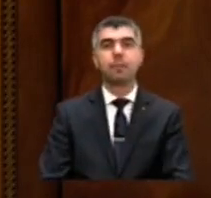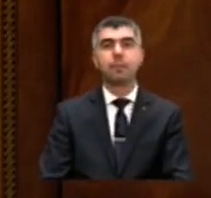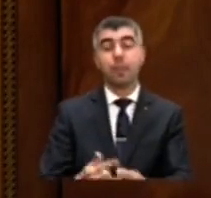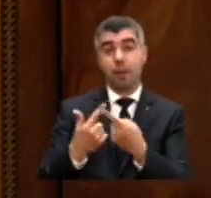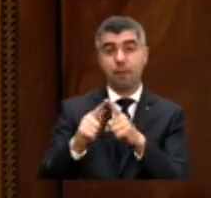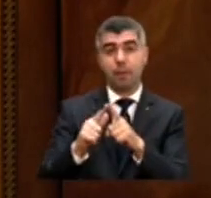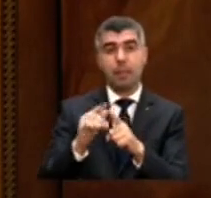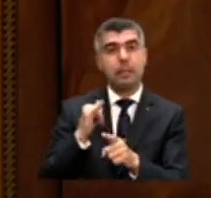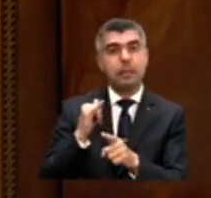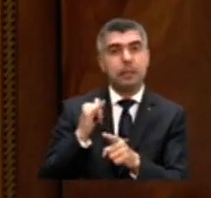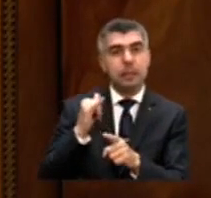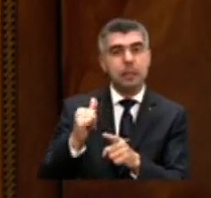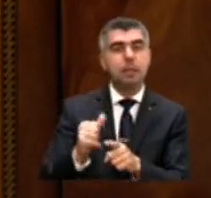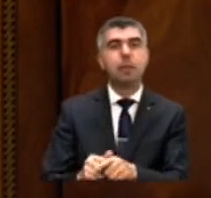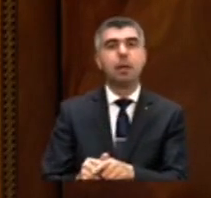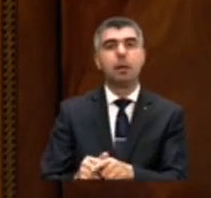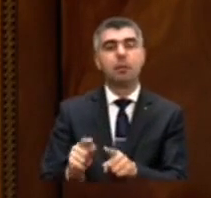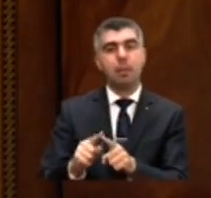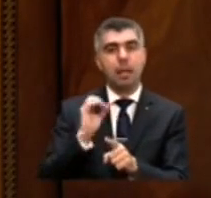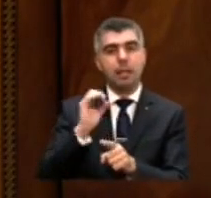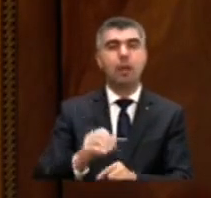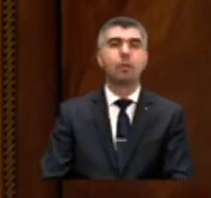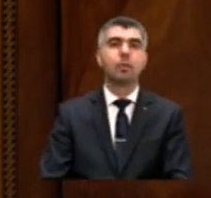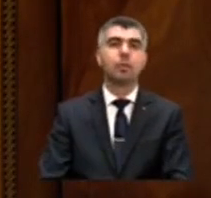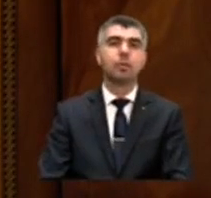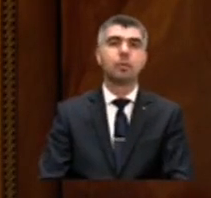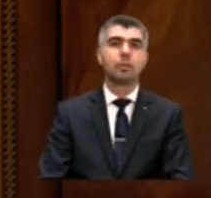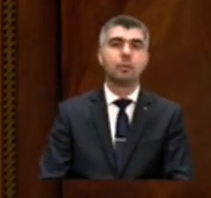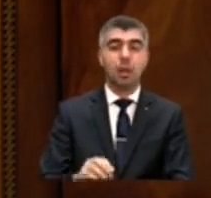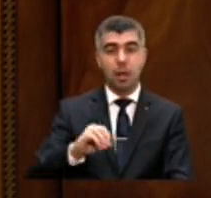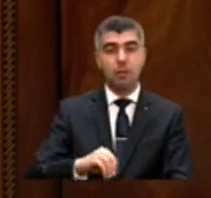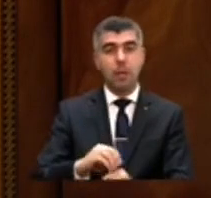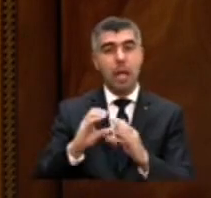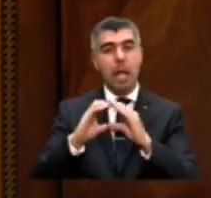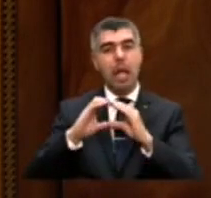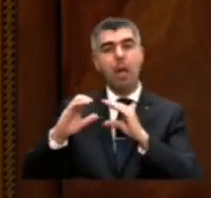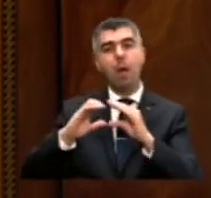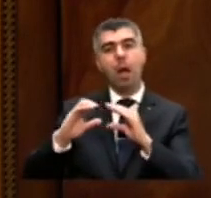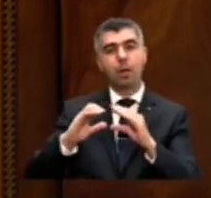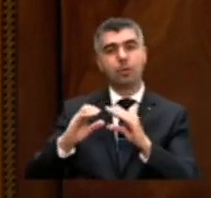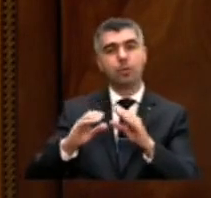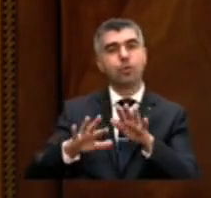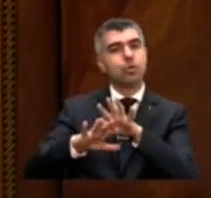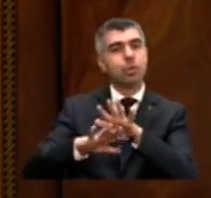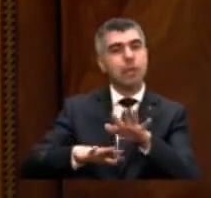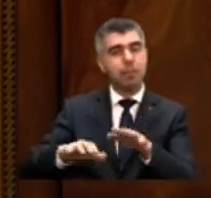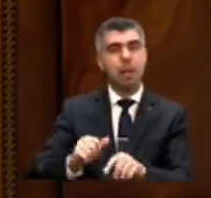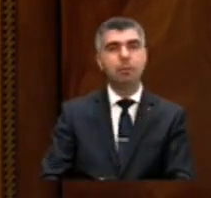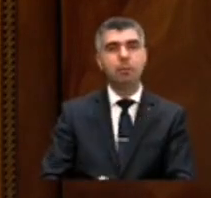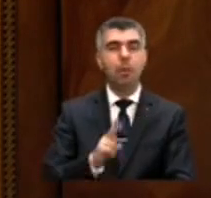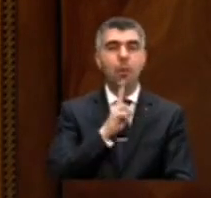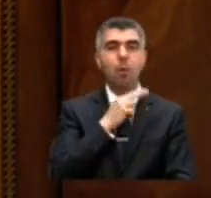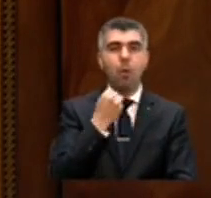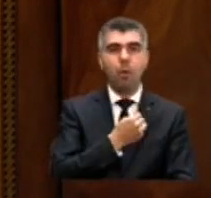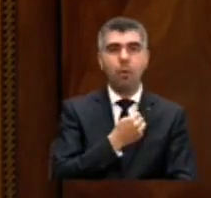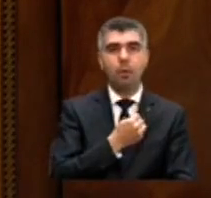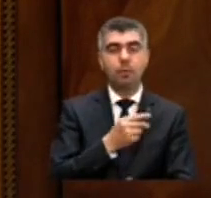منتظما للكفاءات. وفي إطار الحوار الاجتماعي الوطني تلتزم